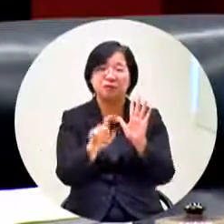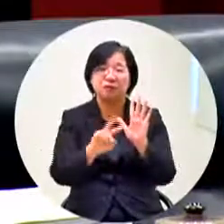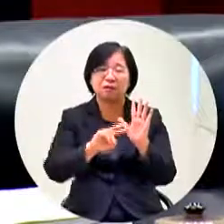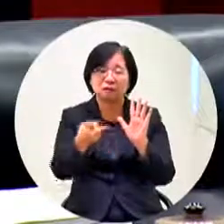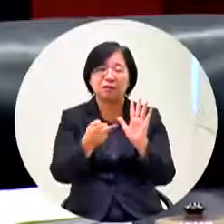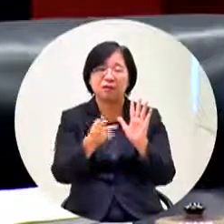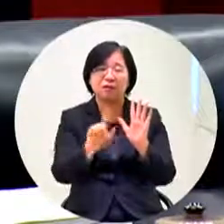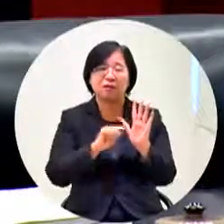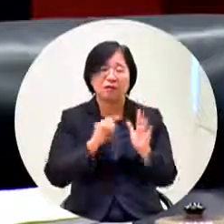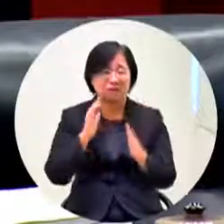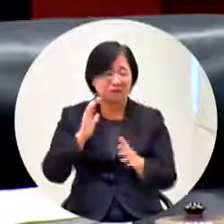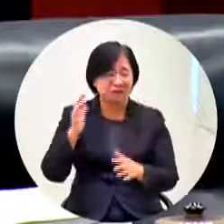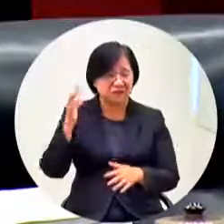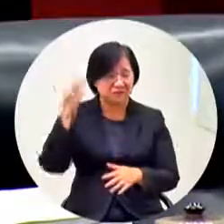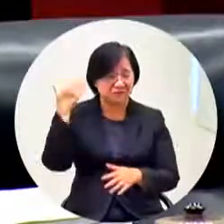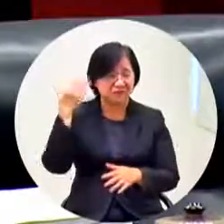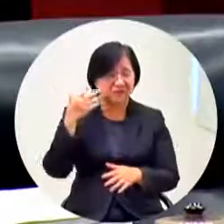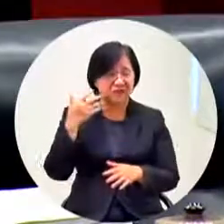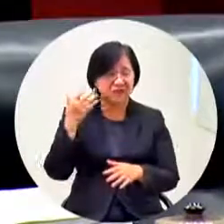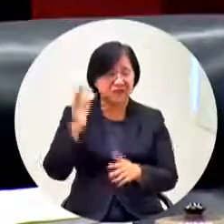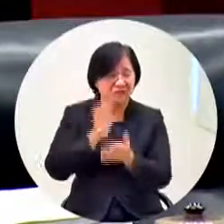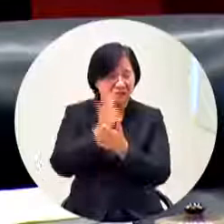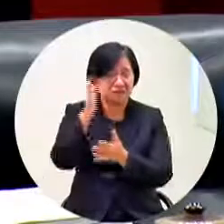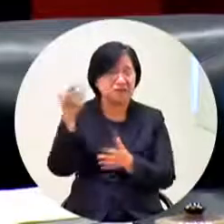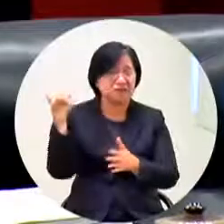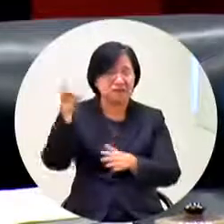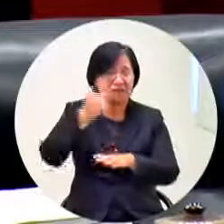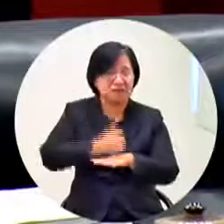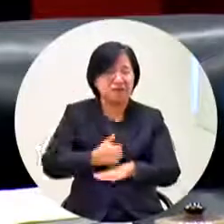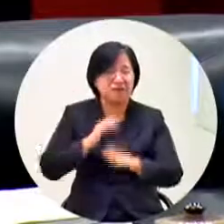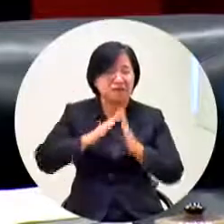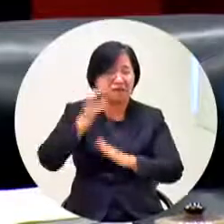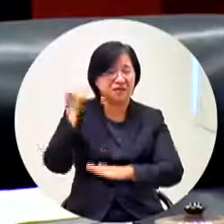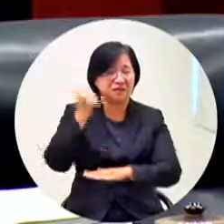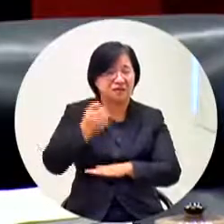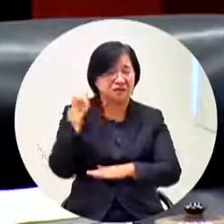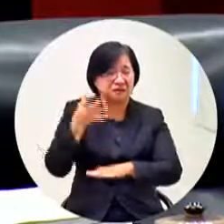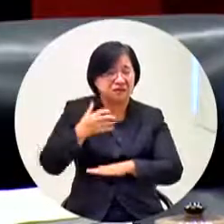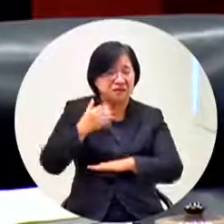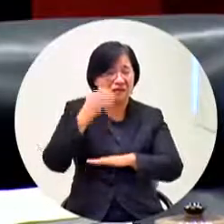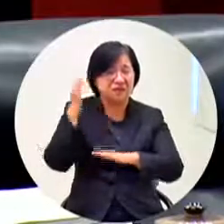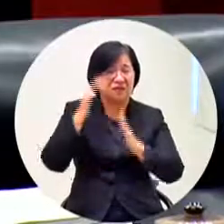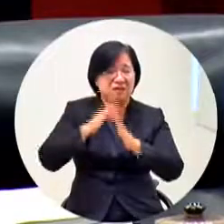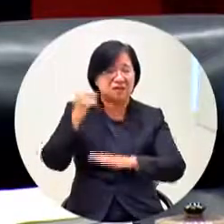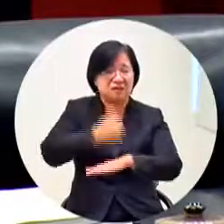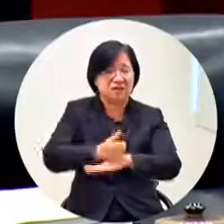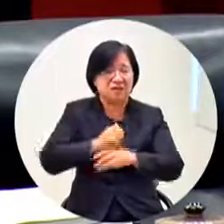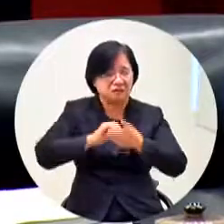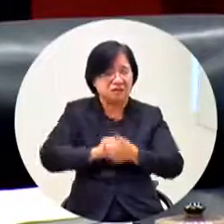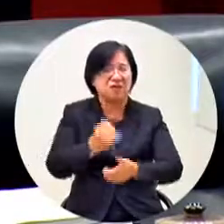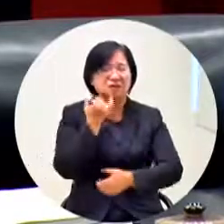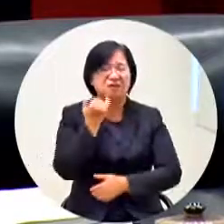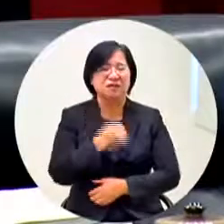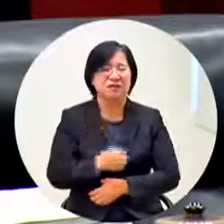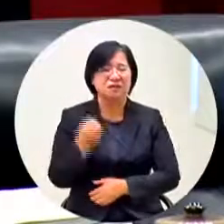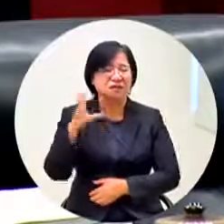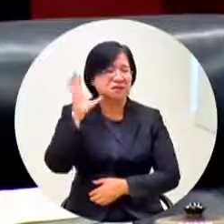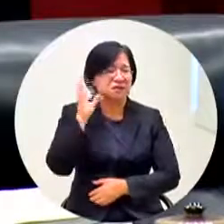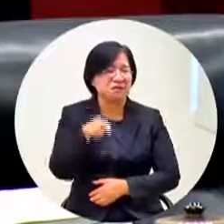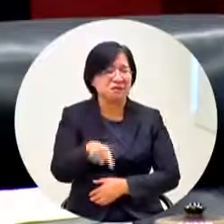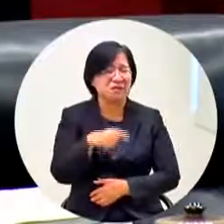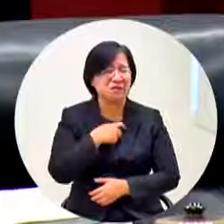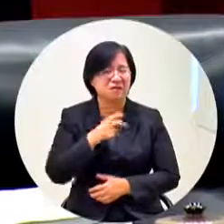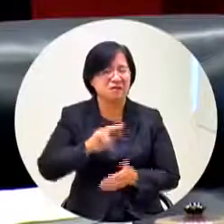一届市长再来决定。你刚刚说政策，如果新的政策由新的市长来决定就好了嘛？新闻局要做这么大的动作